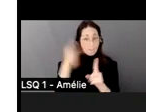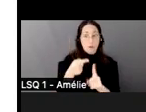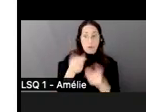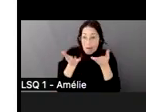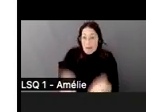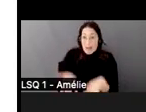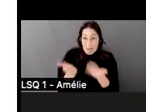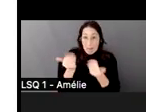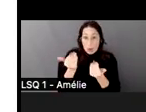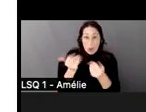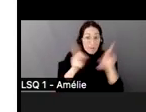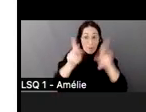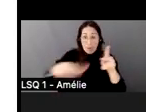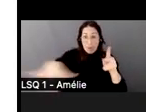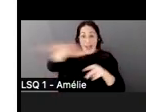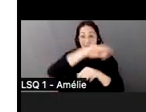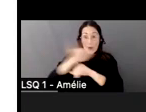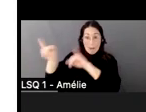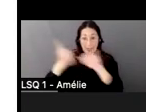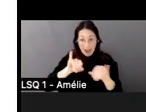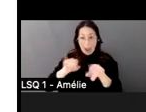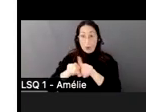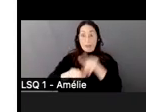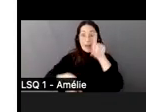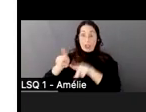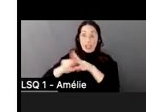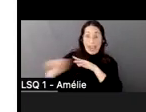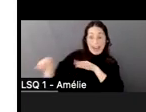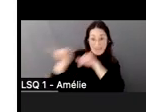actuels, dans la population des immigrants et des réfugiés.